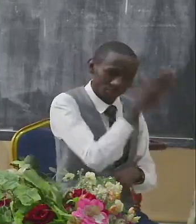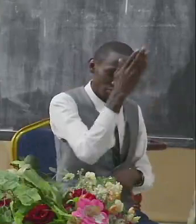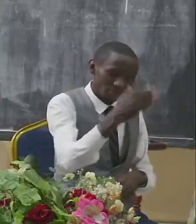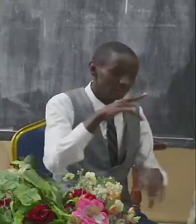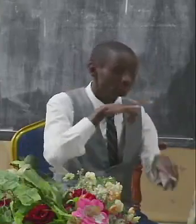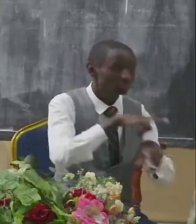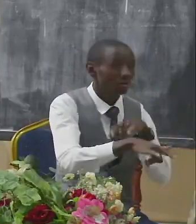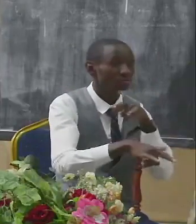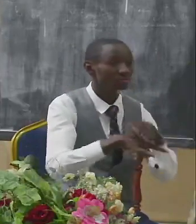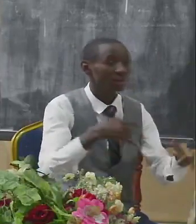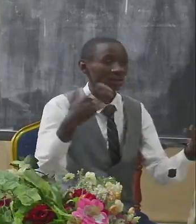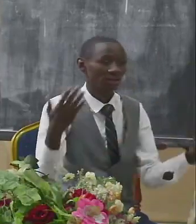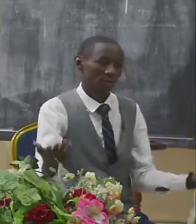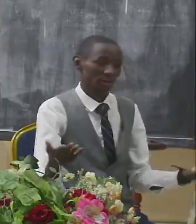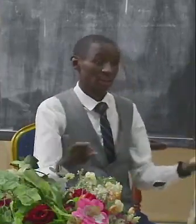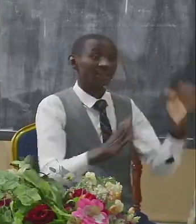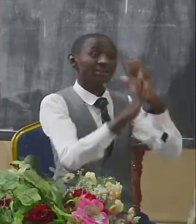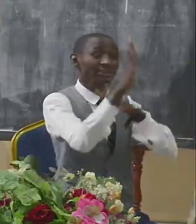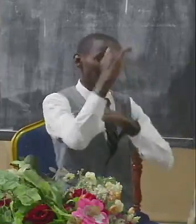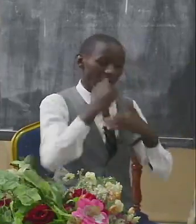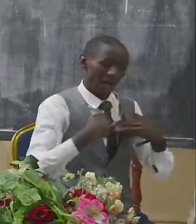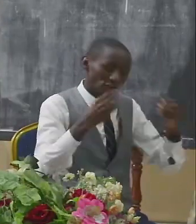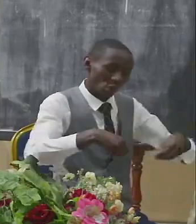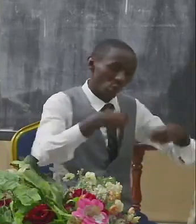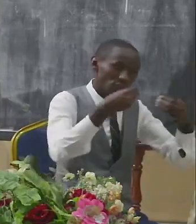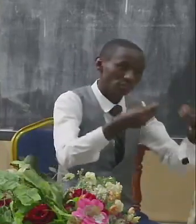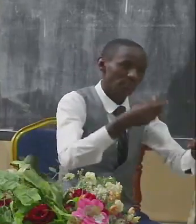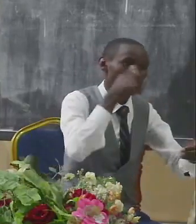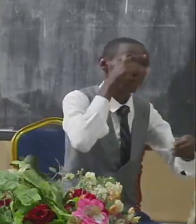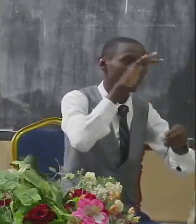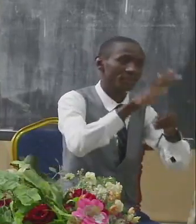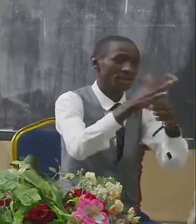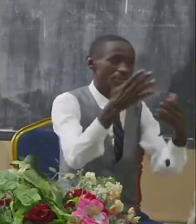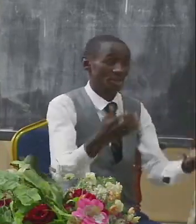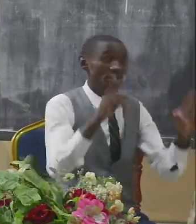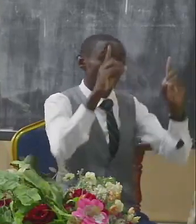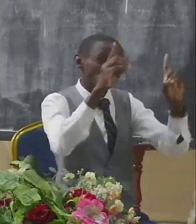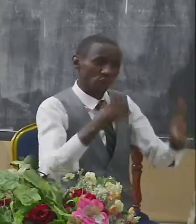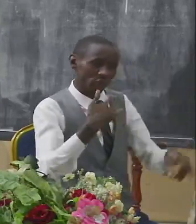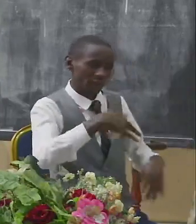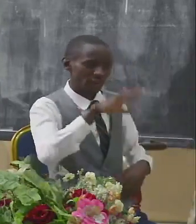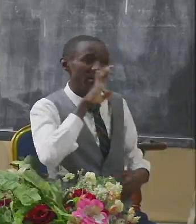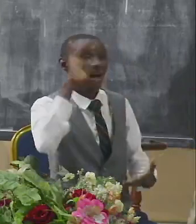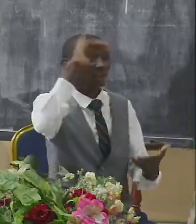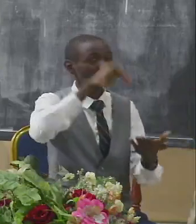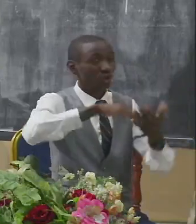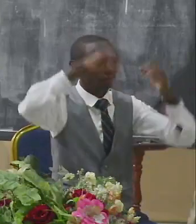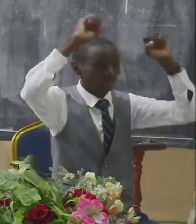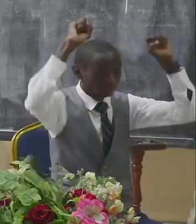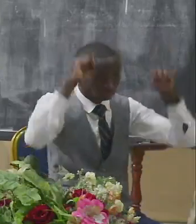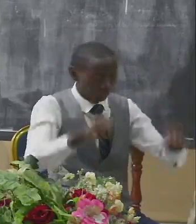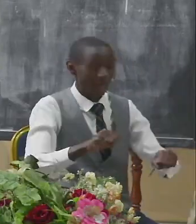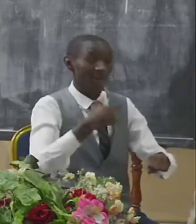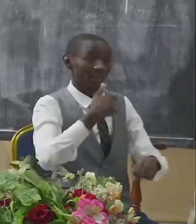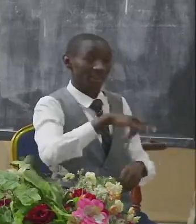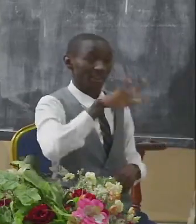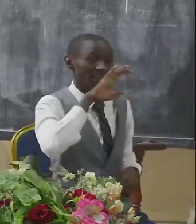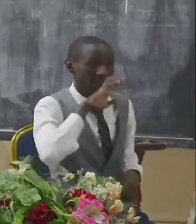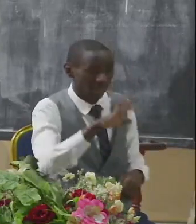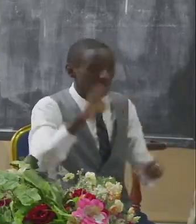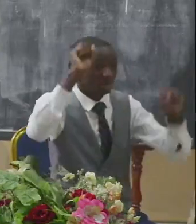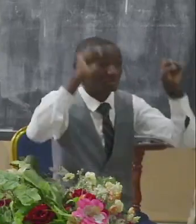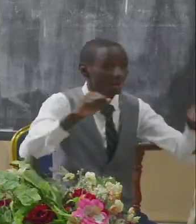ambaye hasemake uongo kamwe. Il a fait des promesses. Alitoa maahadi. Donc il est capable. Manake yeye anaweza. Il va les